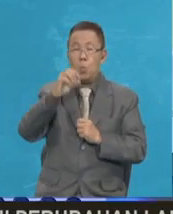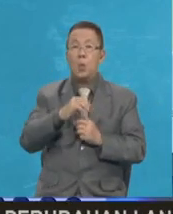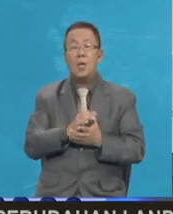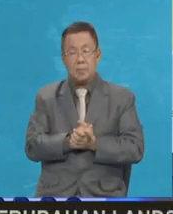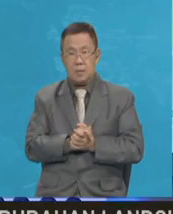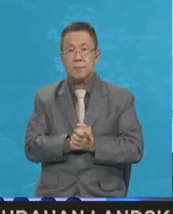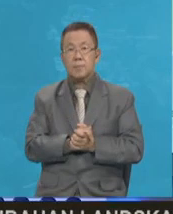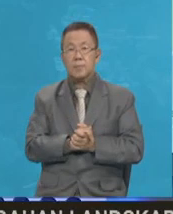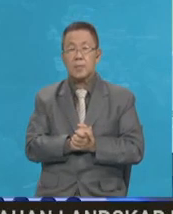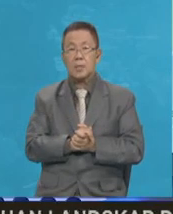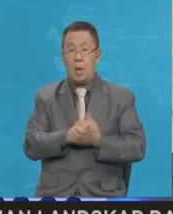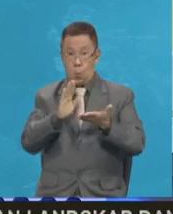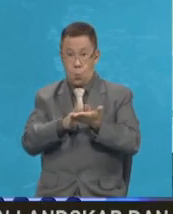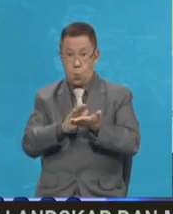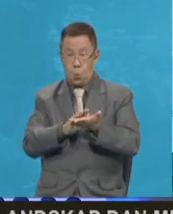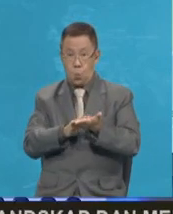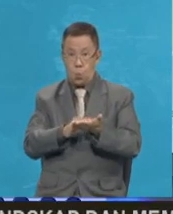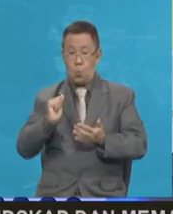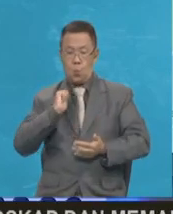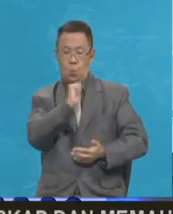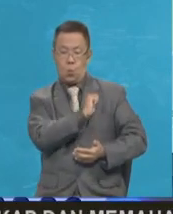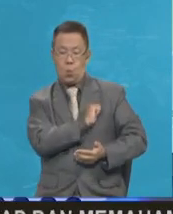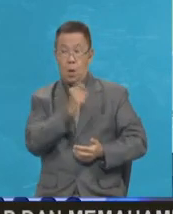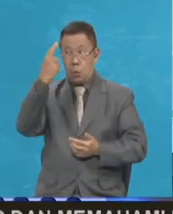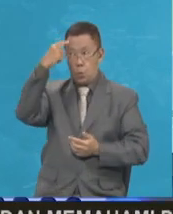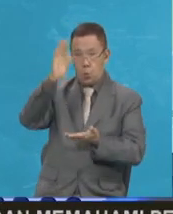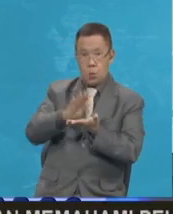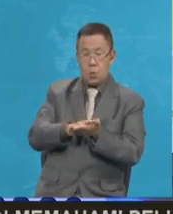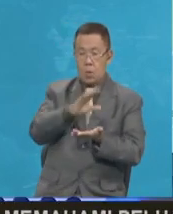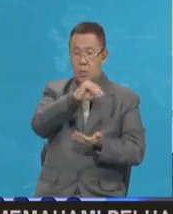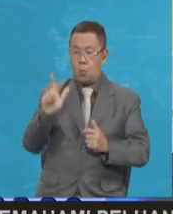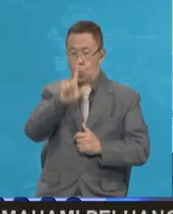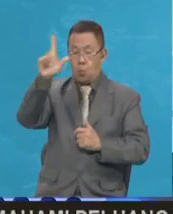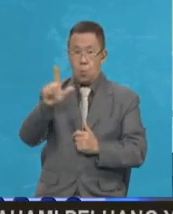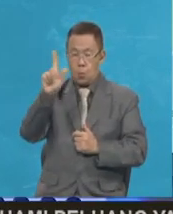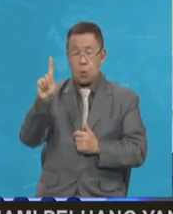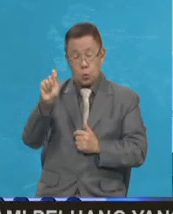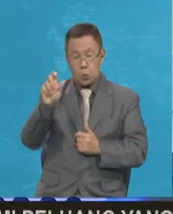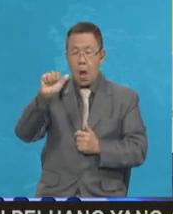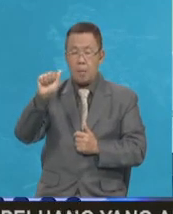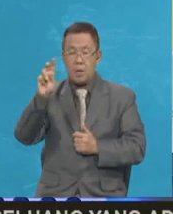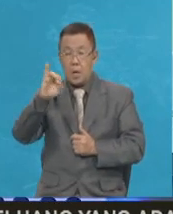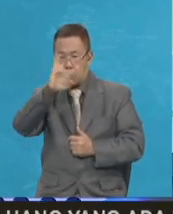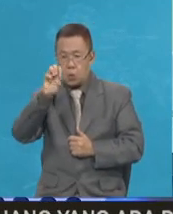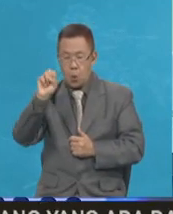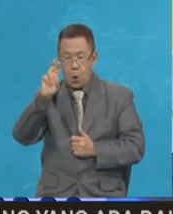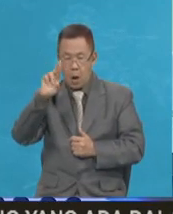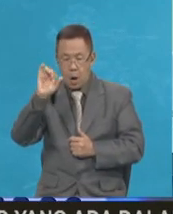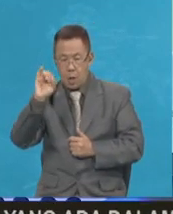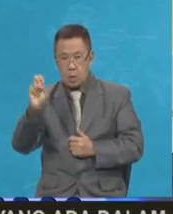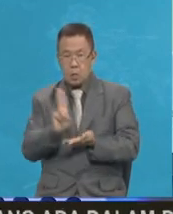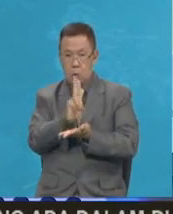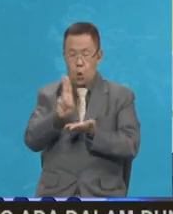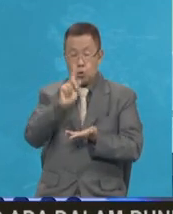wal-jamaah wsbi Institute ahli sunnah wal jamaah dan perpustakaan tunku Tun Aminah Johor nyoba Siti